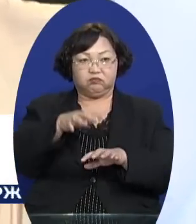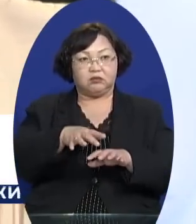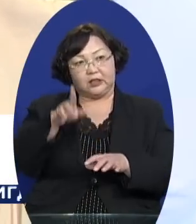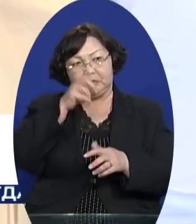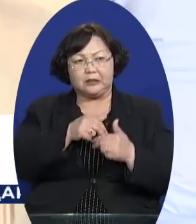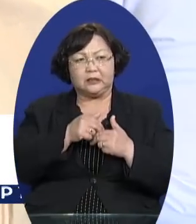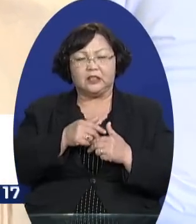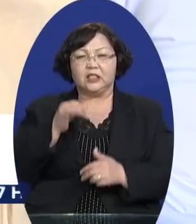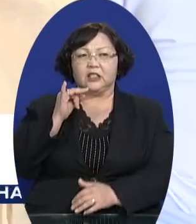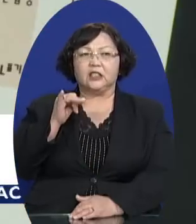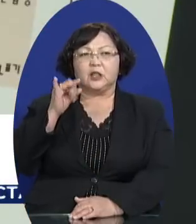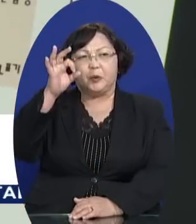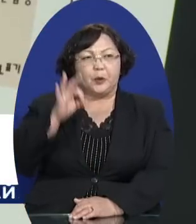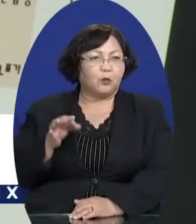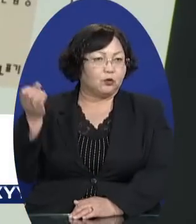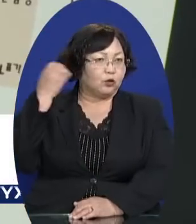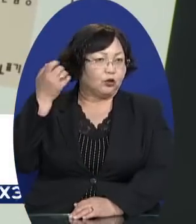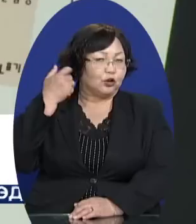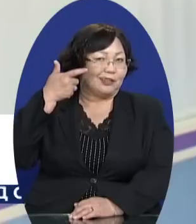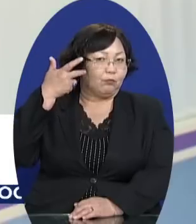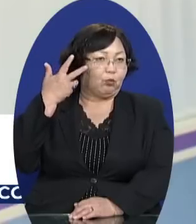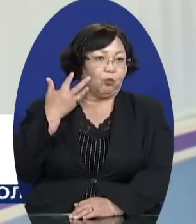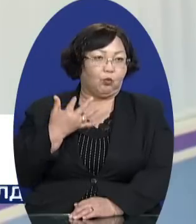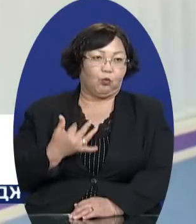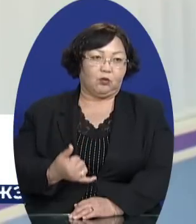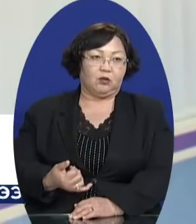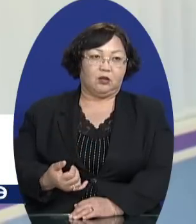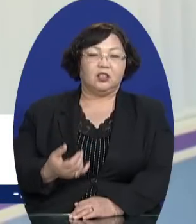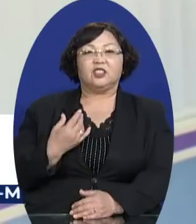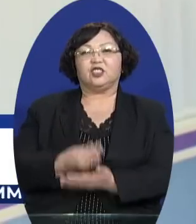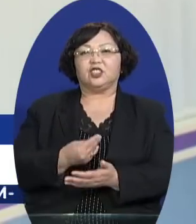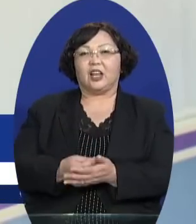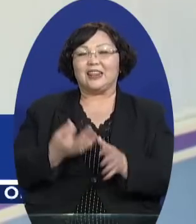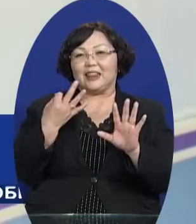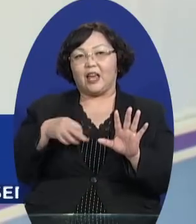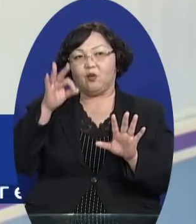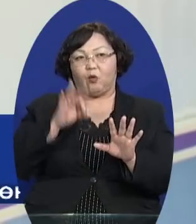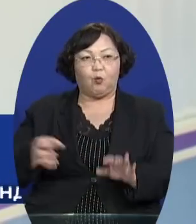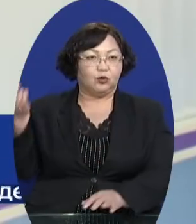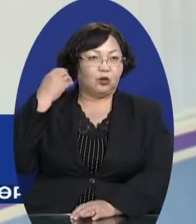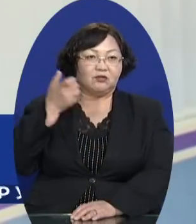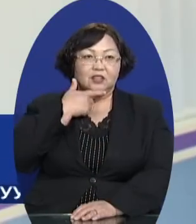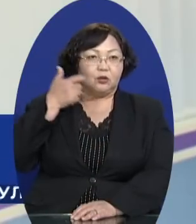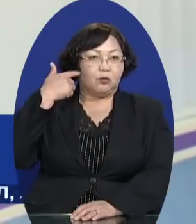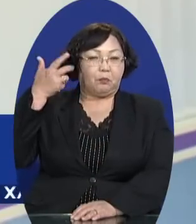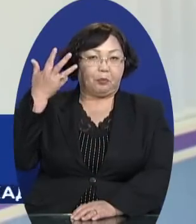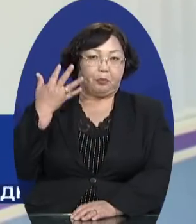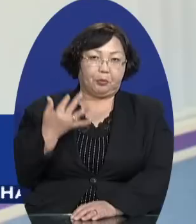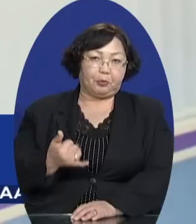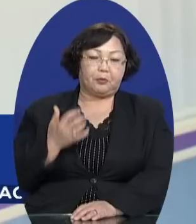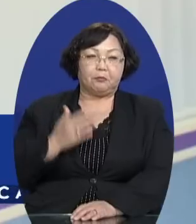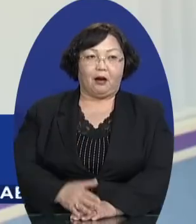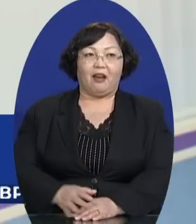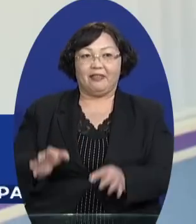эмгэгтэй иргэд ирж байгаа гэдгийг эмч хэлж байла. Бараг 80% нь бол сонсгол алдагдaltaй хүмүүс байгаа. За яг бид нар